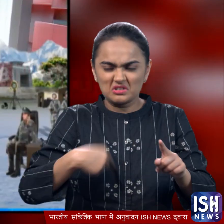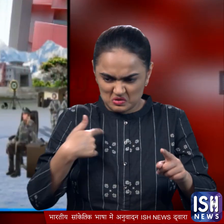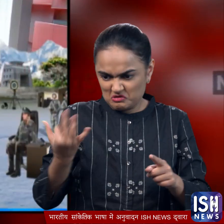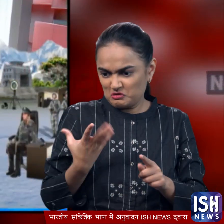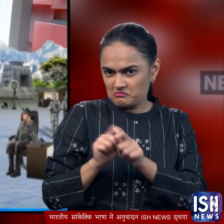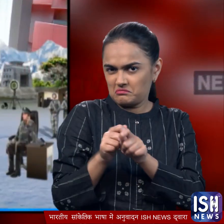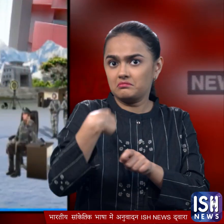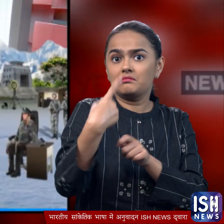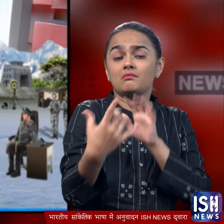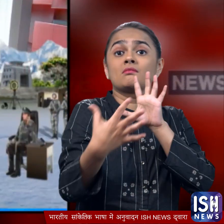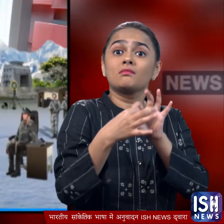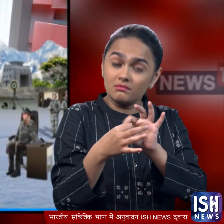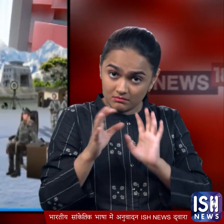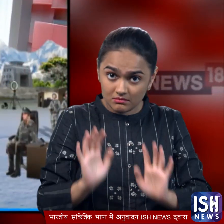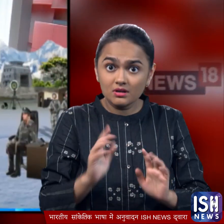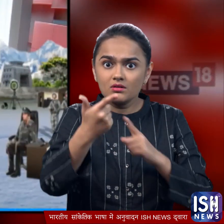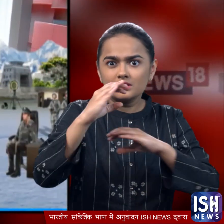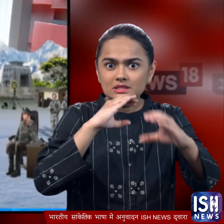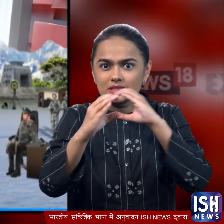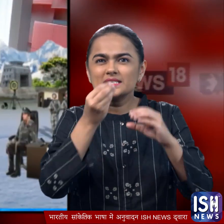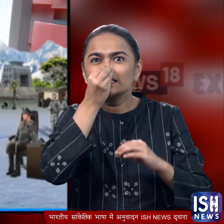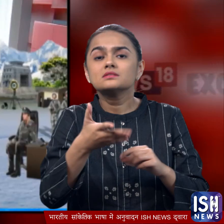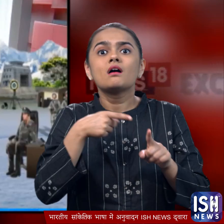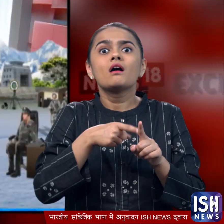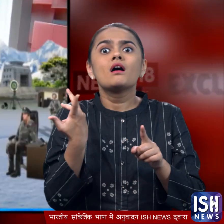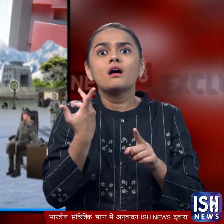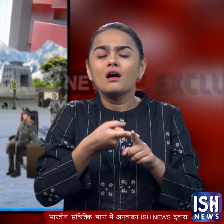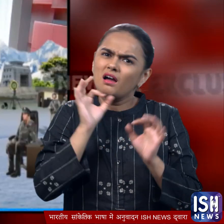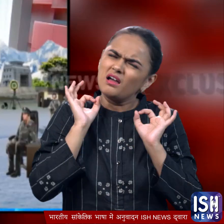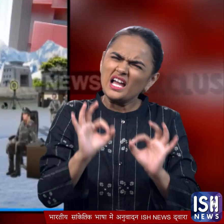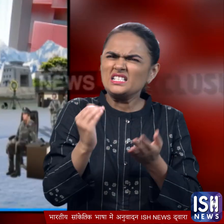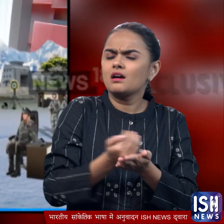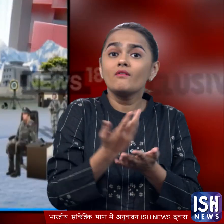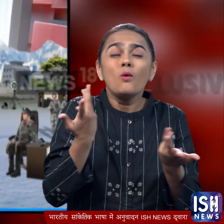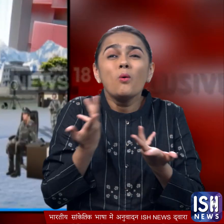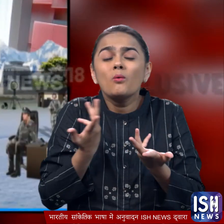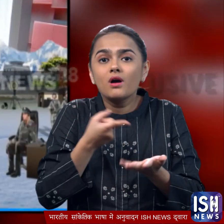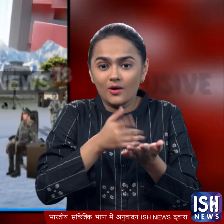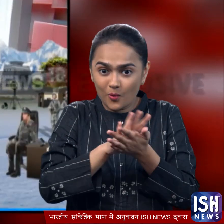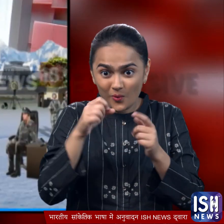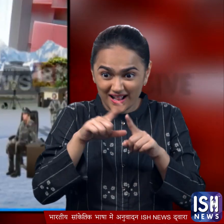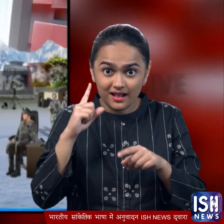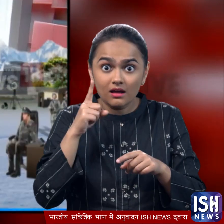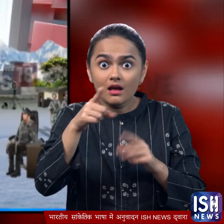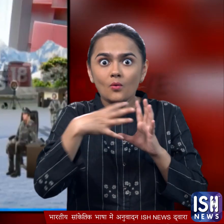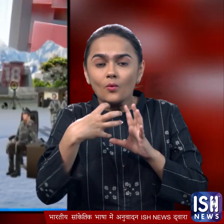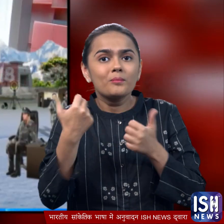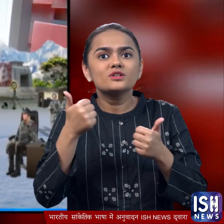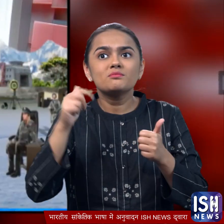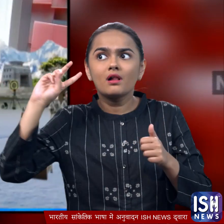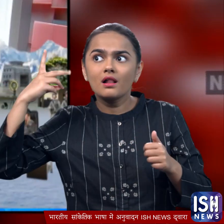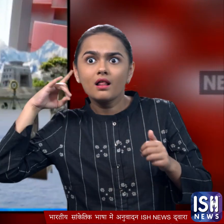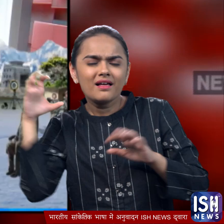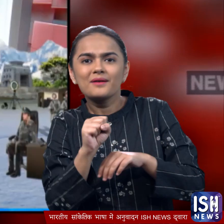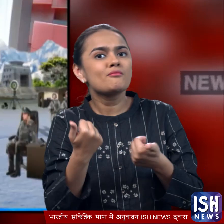है और इसे 2 देशों के बीच कम्युनिकेशन के सबसे सुरक्षित तरीका माना जाता है। और हॉटलाइन पर होने वाली बात को रिकॉर्ड भी नहीं किया